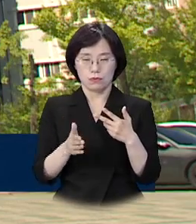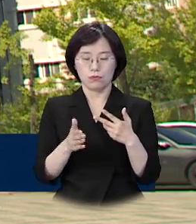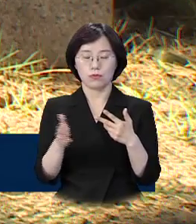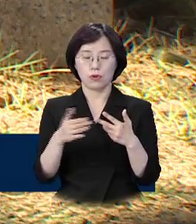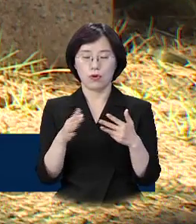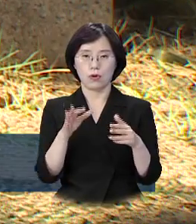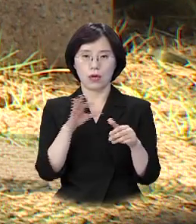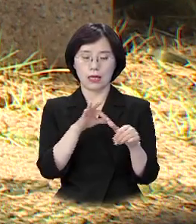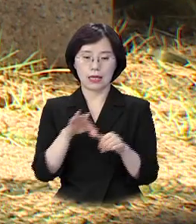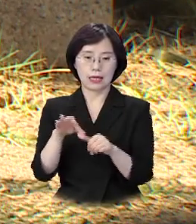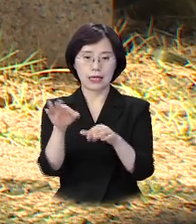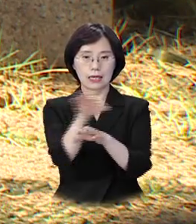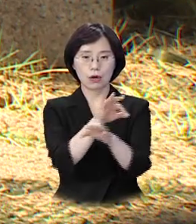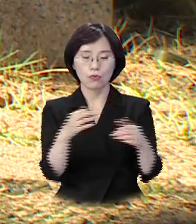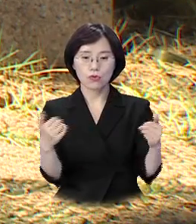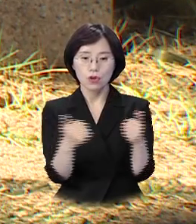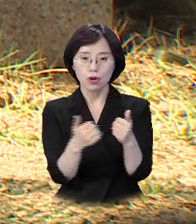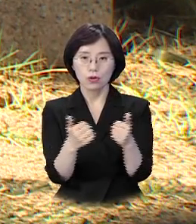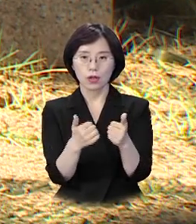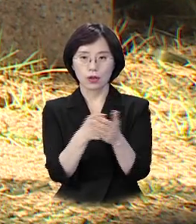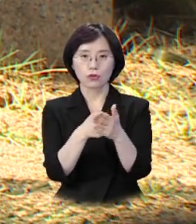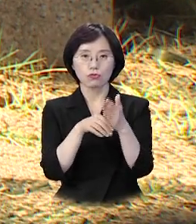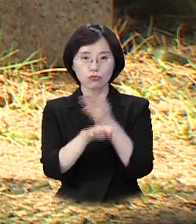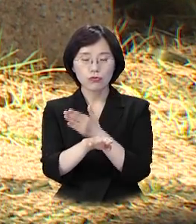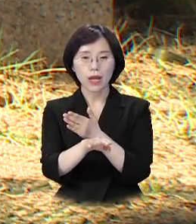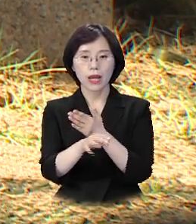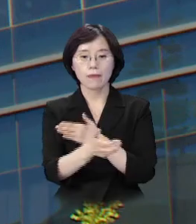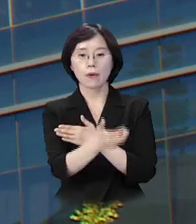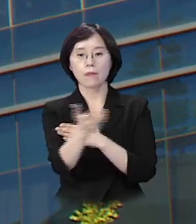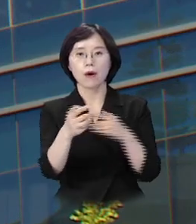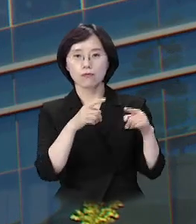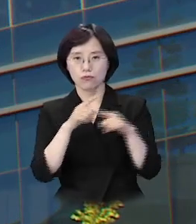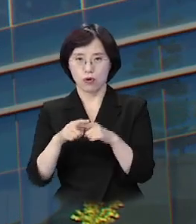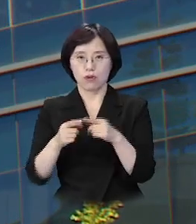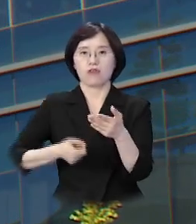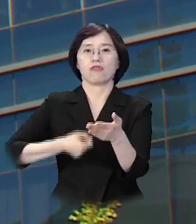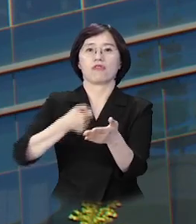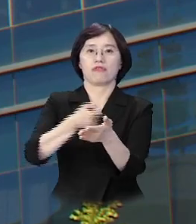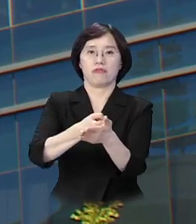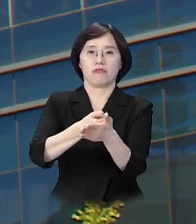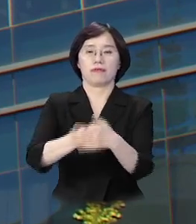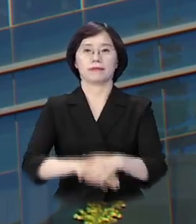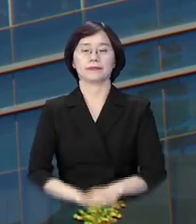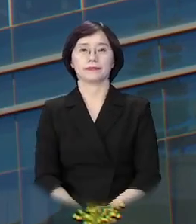인사위원회를 거쳐 순환전보 시행 여부를 최종 결정할 예정입니다. TBC 한윤호입니다.